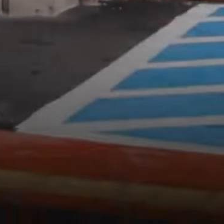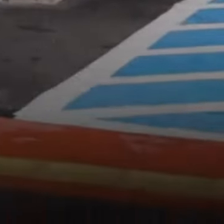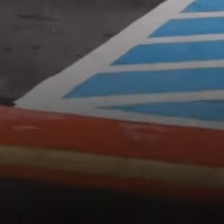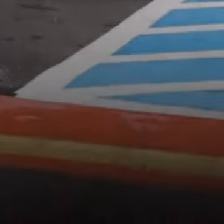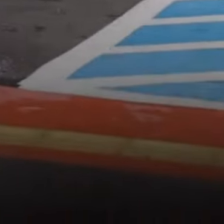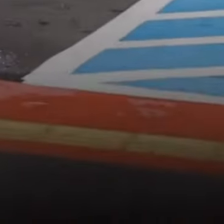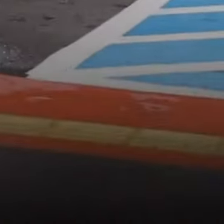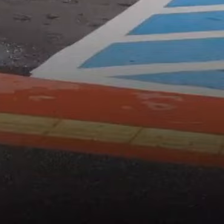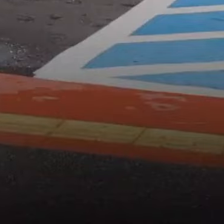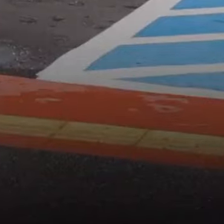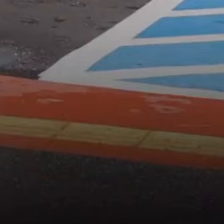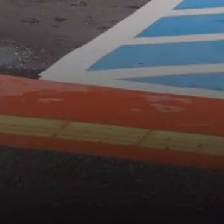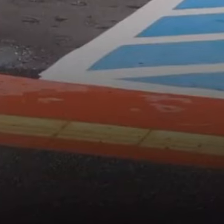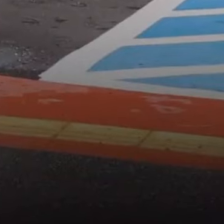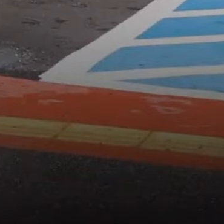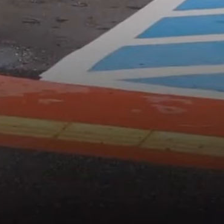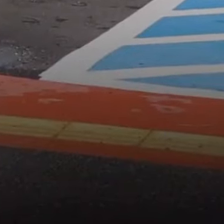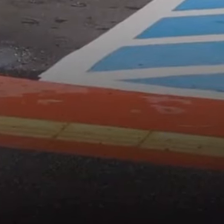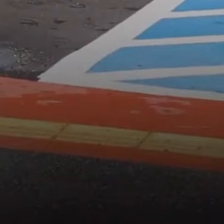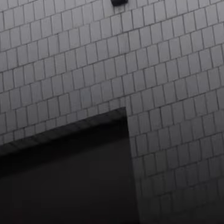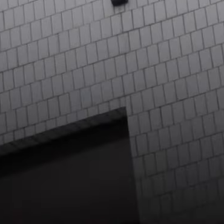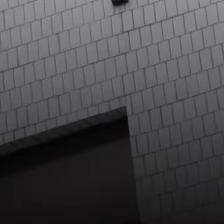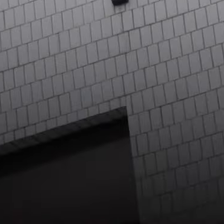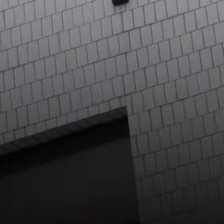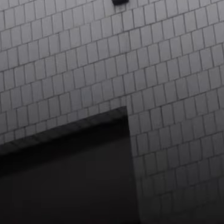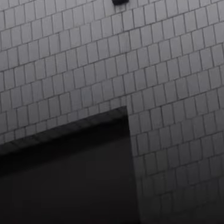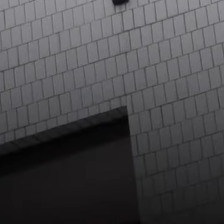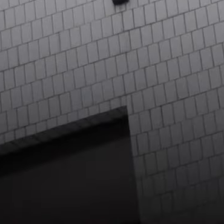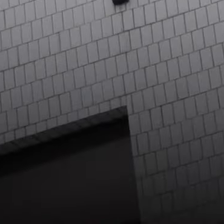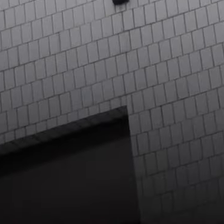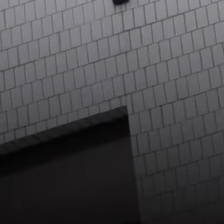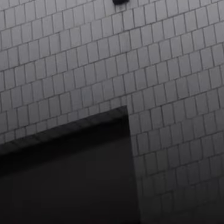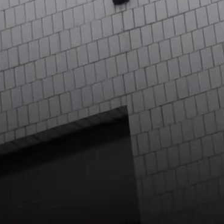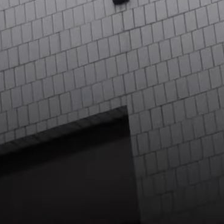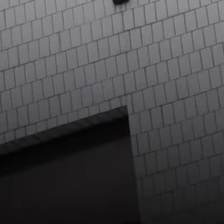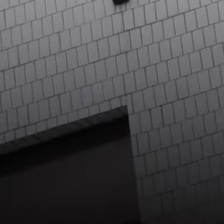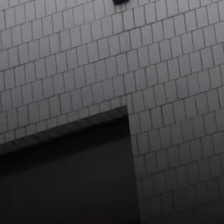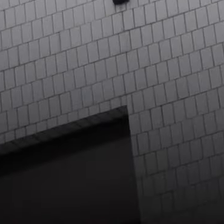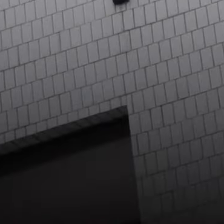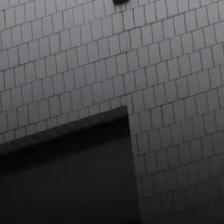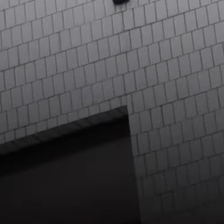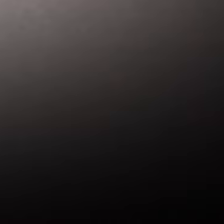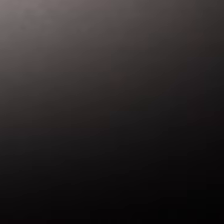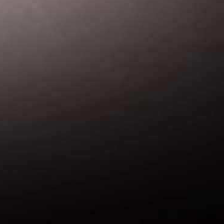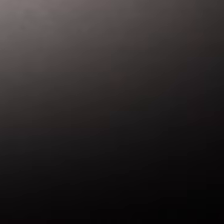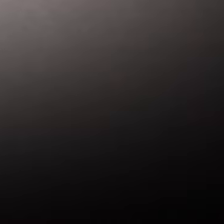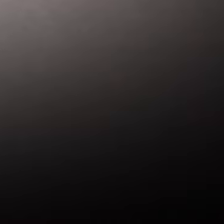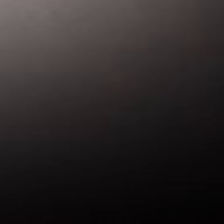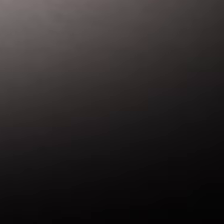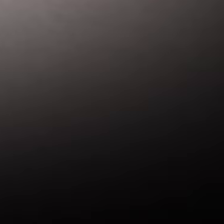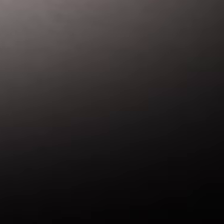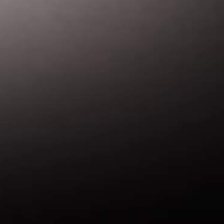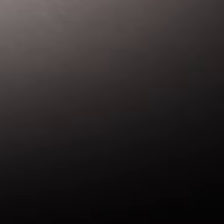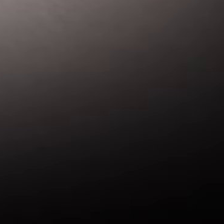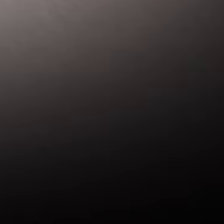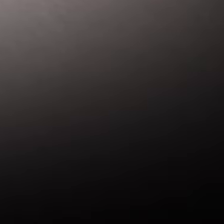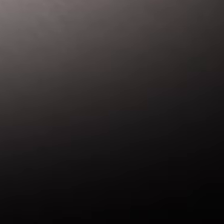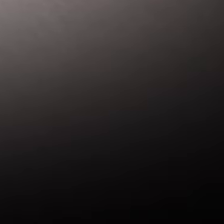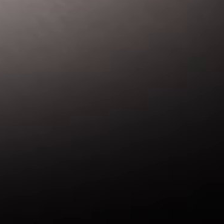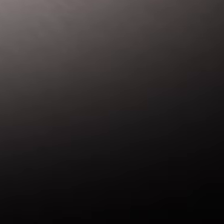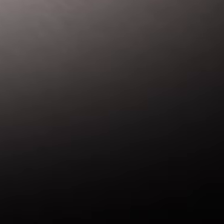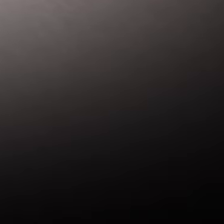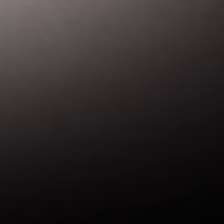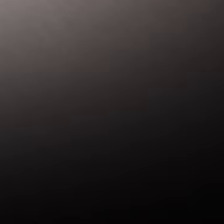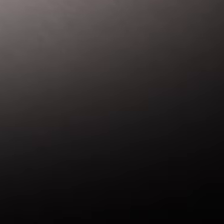삭제된 불법 촬영물을 복구하는 작업이 필요할 겁니다. 서울 성동경찰서는 JTBC에 가해 남학생들 휴대폰을